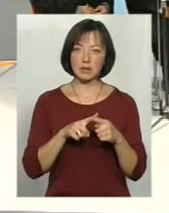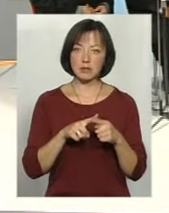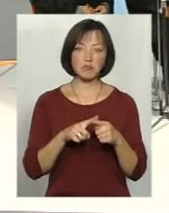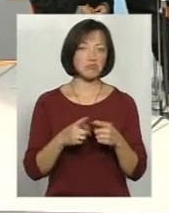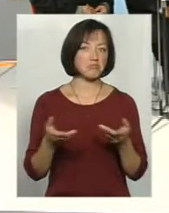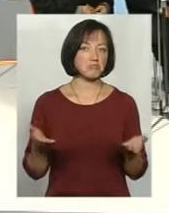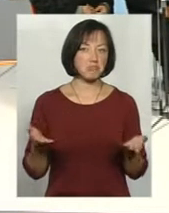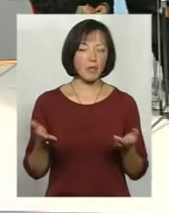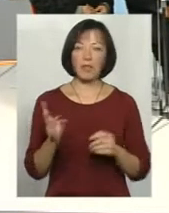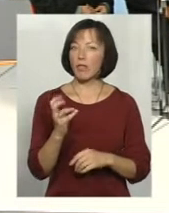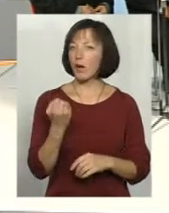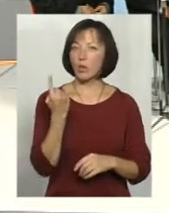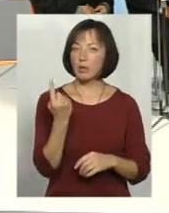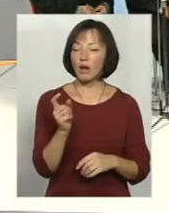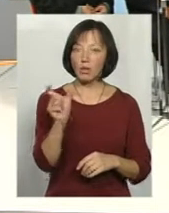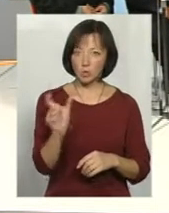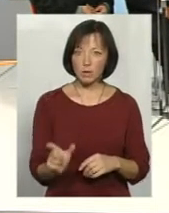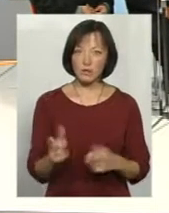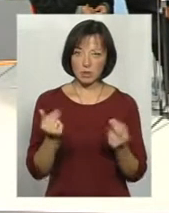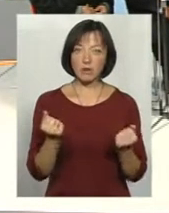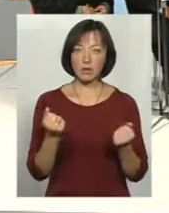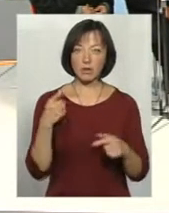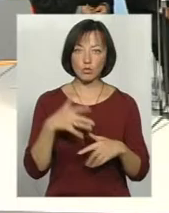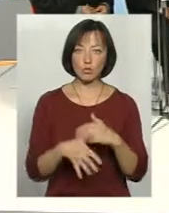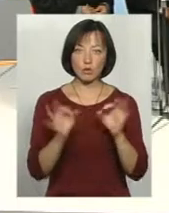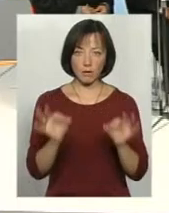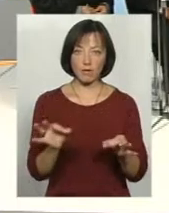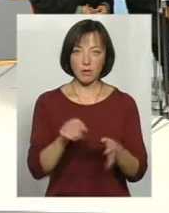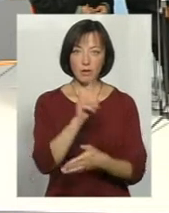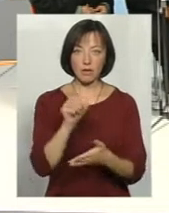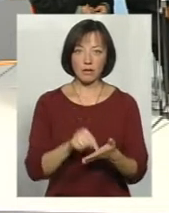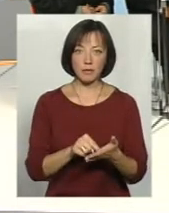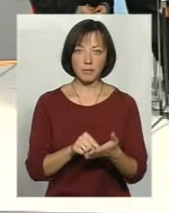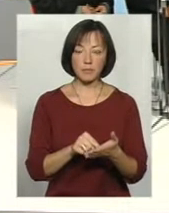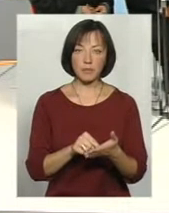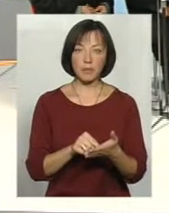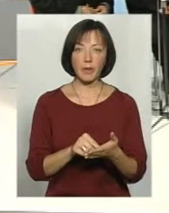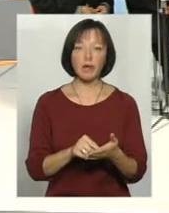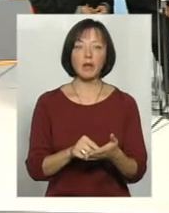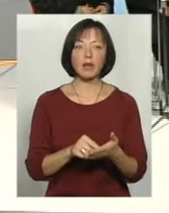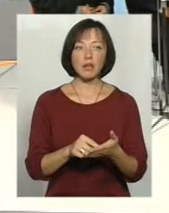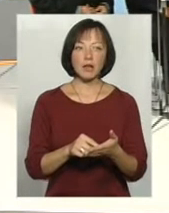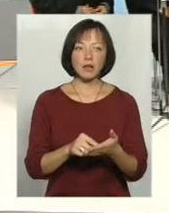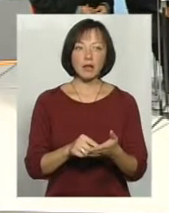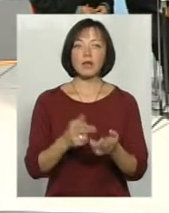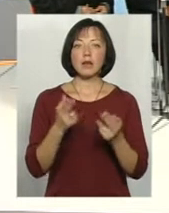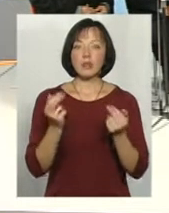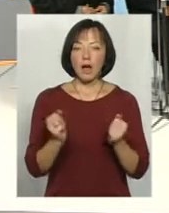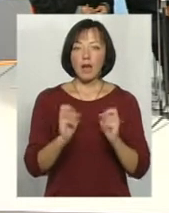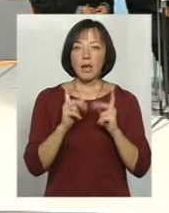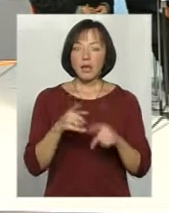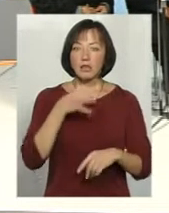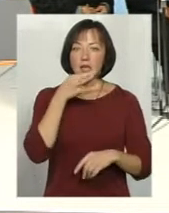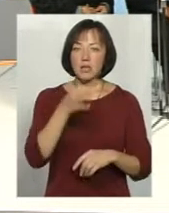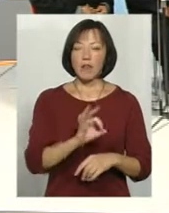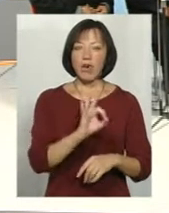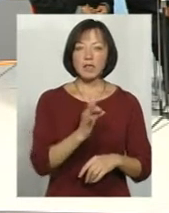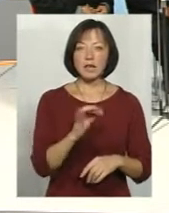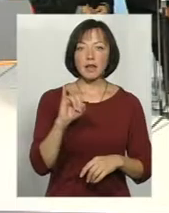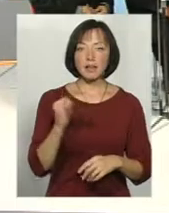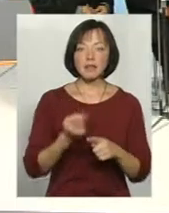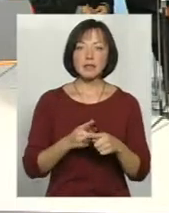мабуть, не одна людина, так я розумію, так. Володимир Миколайович? Так, я сказав Олександр Іванович,